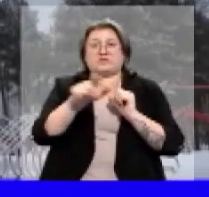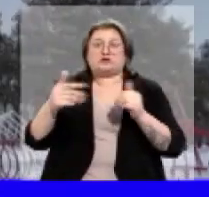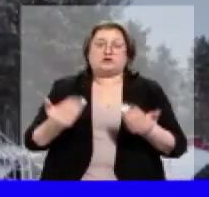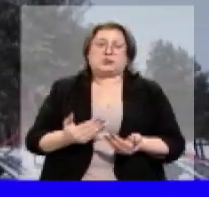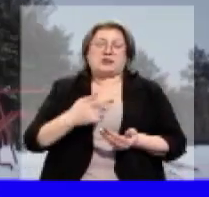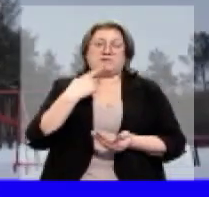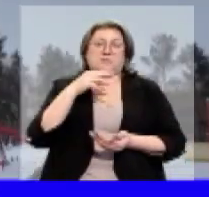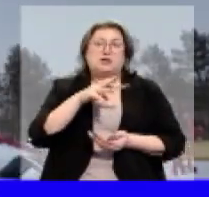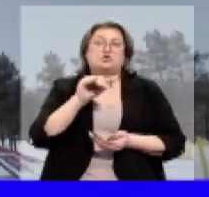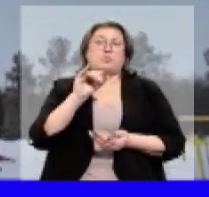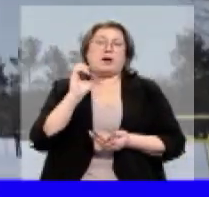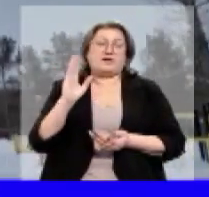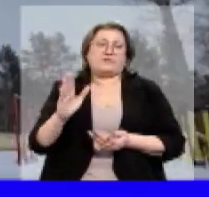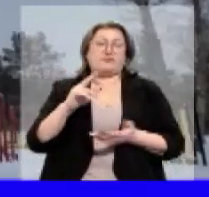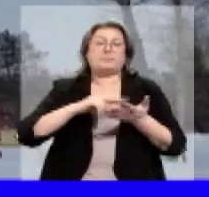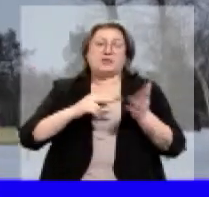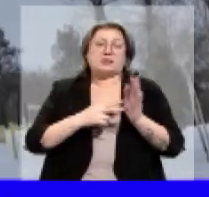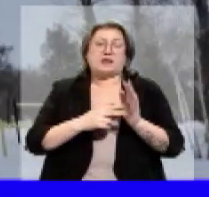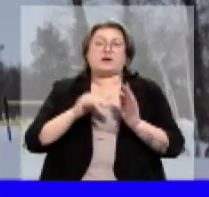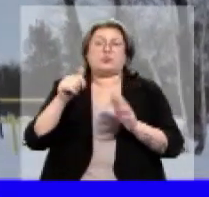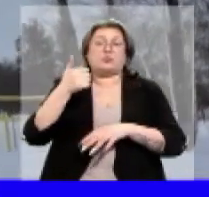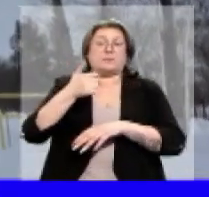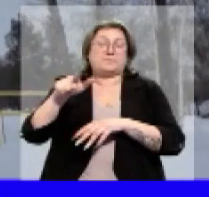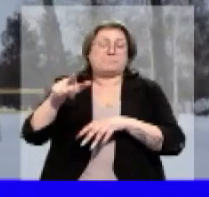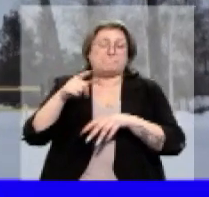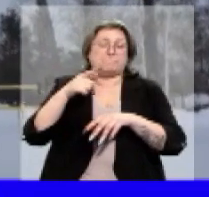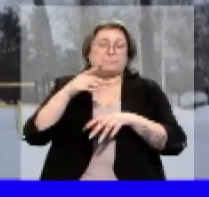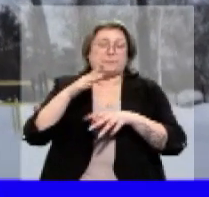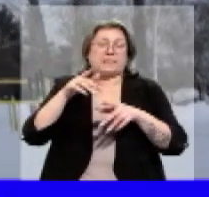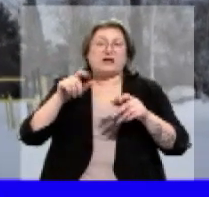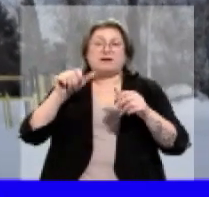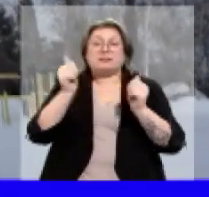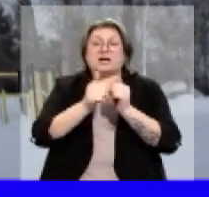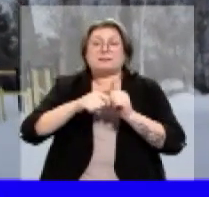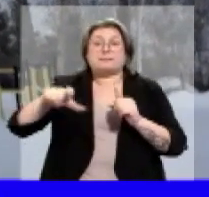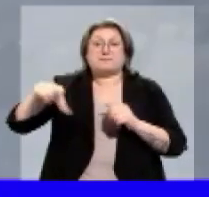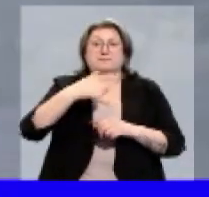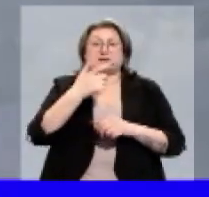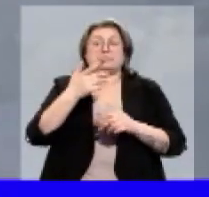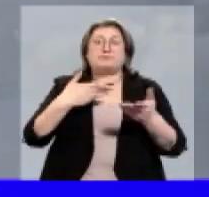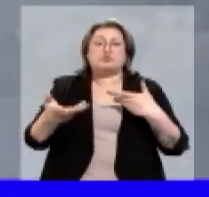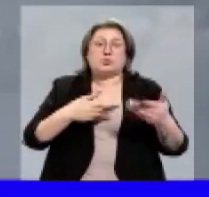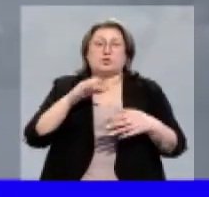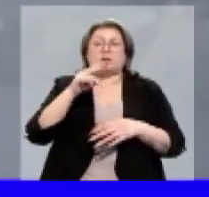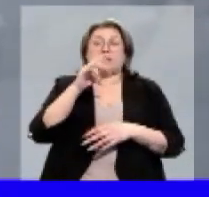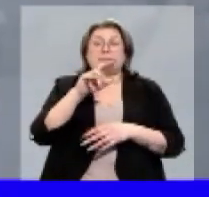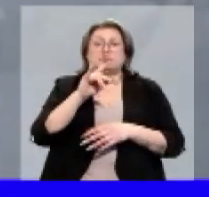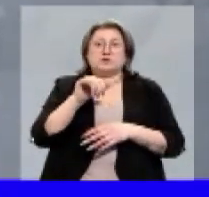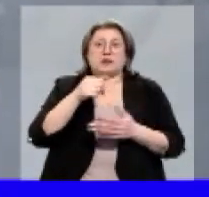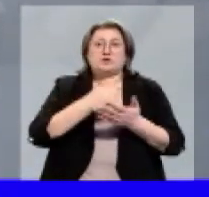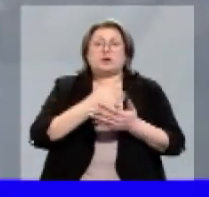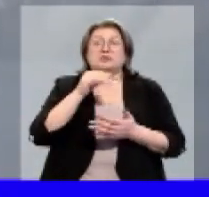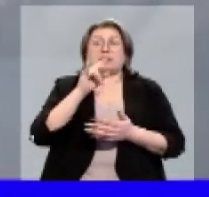города, подчеркнул Марат Джундубаев. В планах у градоначальника проложить вдоль береговой зоны пешеходную дорожку от набережной Шагала